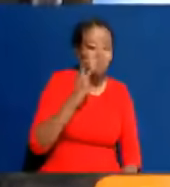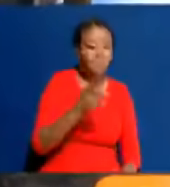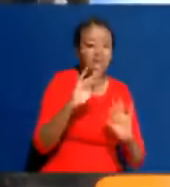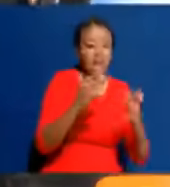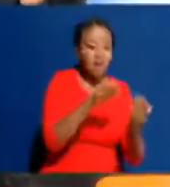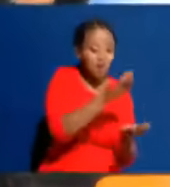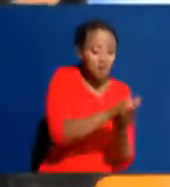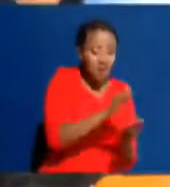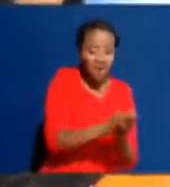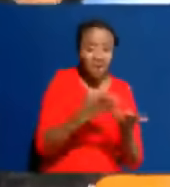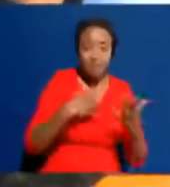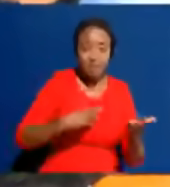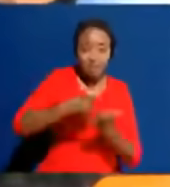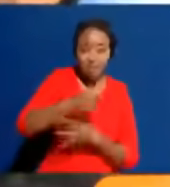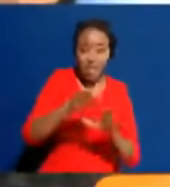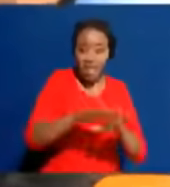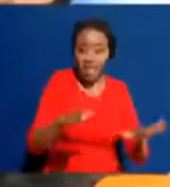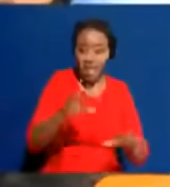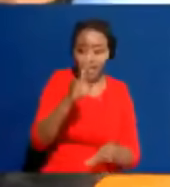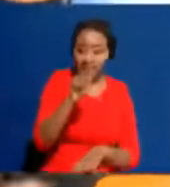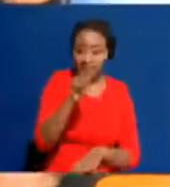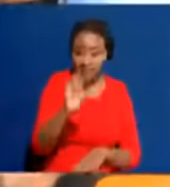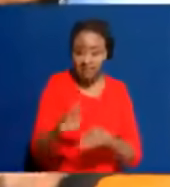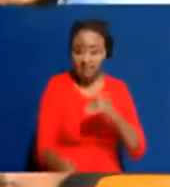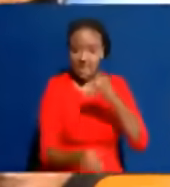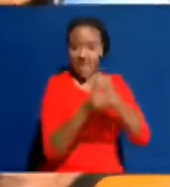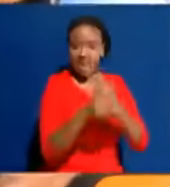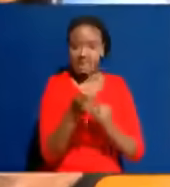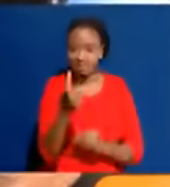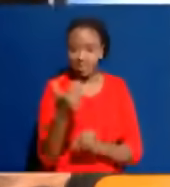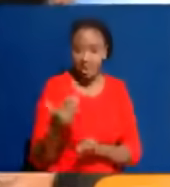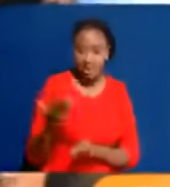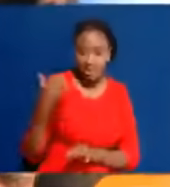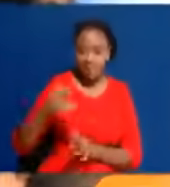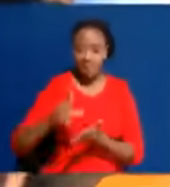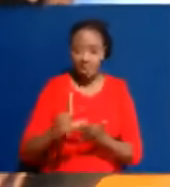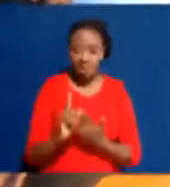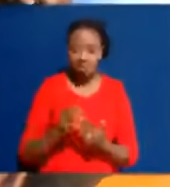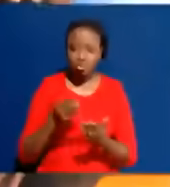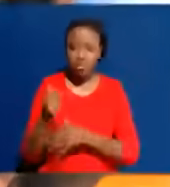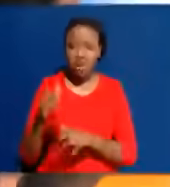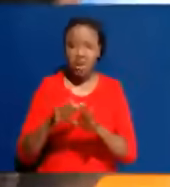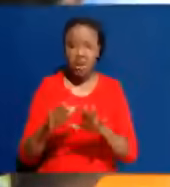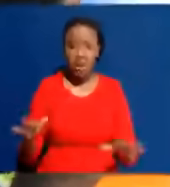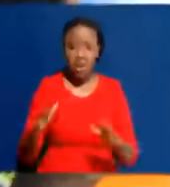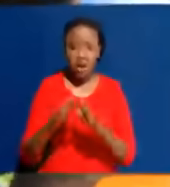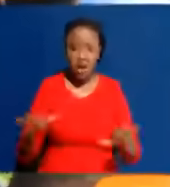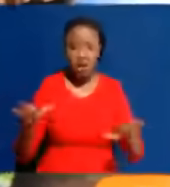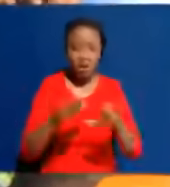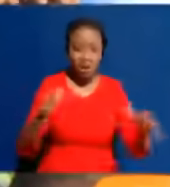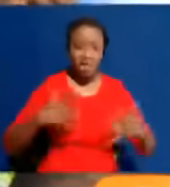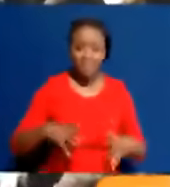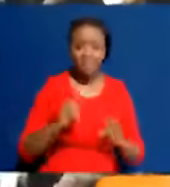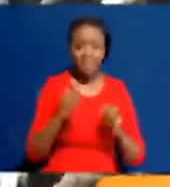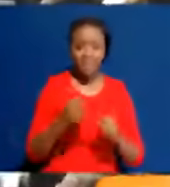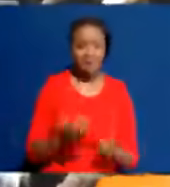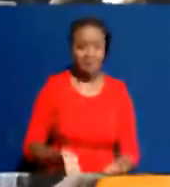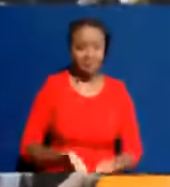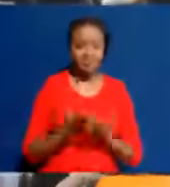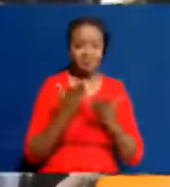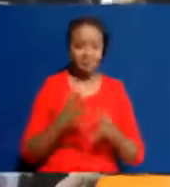Watu wakilipa land rates kidogo, wanalipa na ile deni ile ambayo kwamba ya kununua ardhi, watu waweze kuwa na rasilimali yao.